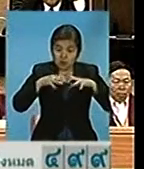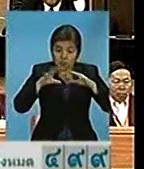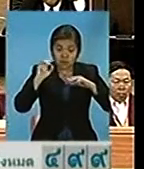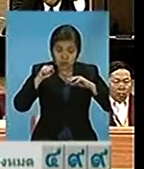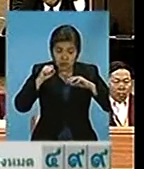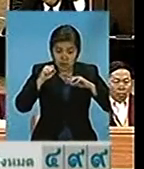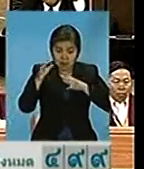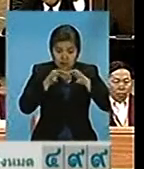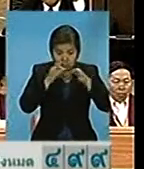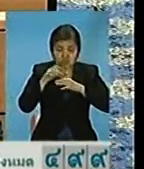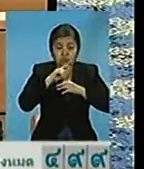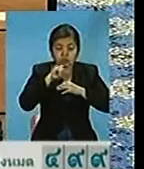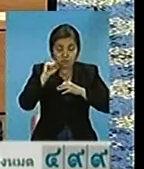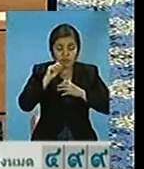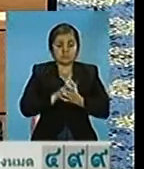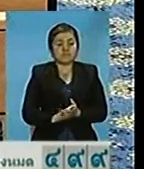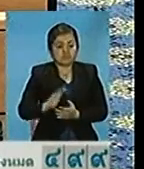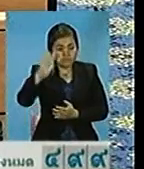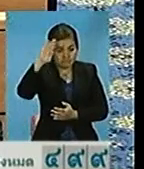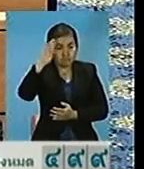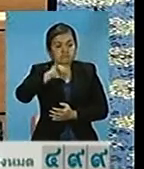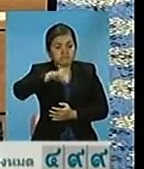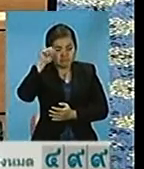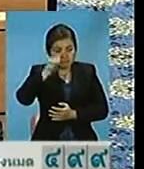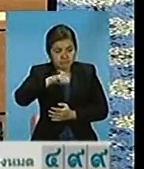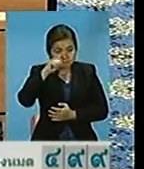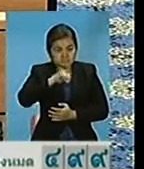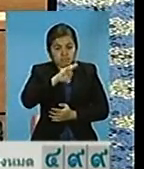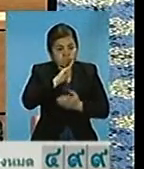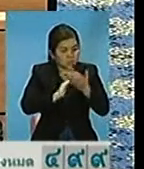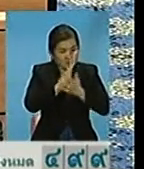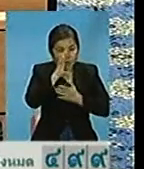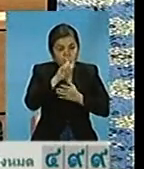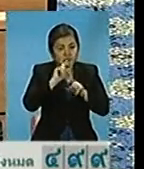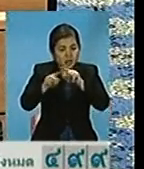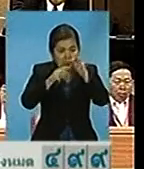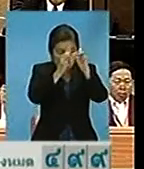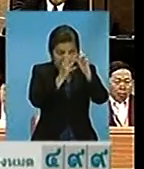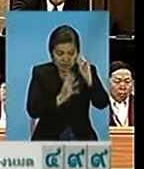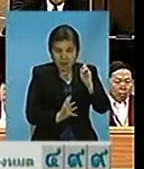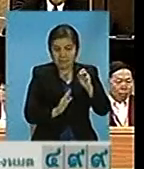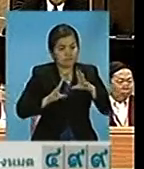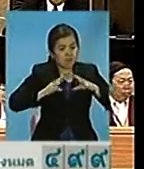ท่านประธานครับผมติดใจ ครับอย่างนั้น ถ้าประเด็นนี้ไม่ผ่านผมติดใจทุกมาตราครับ ครับ